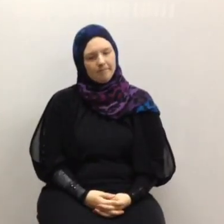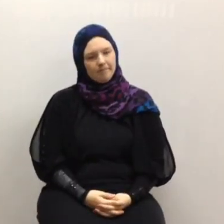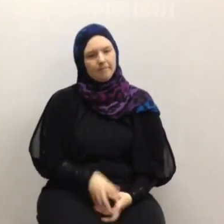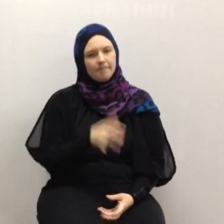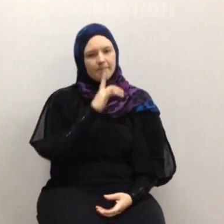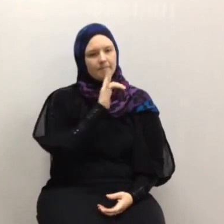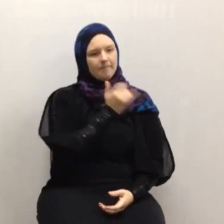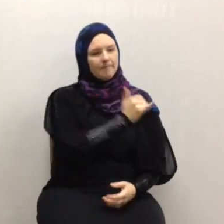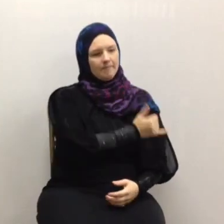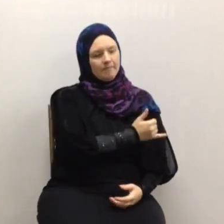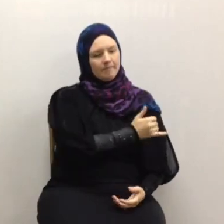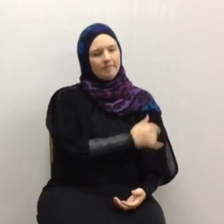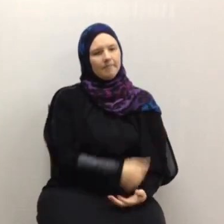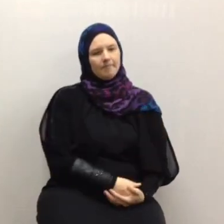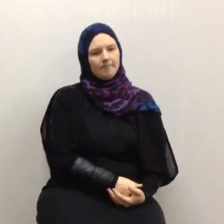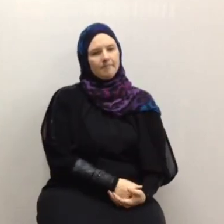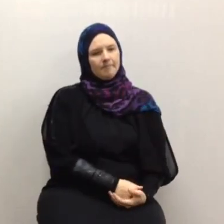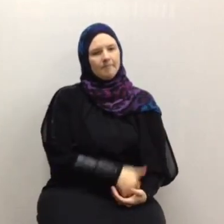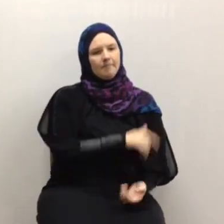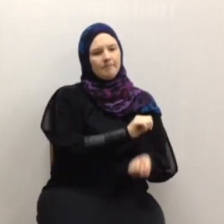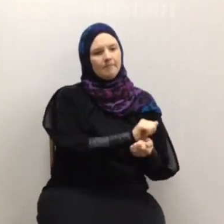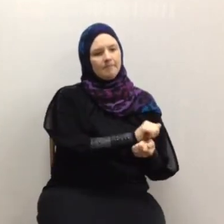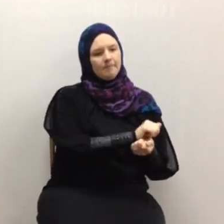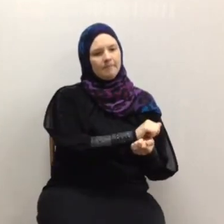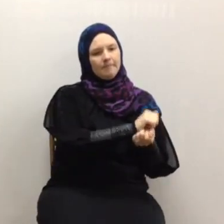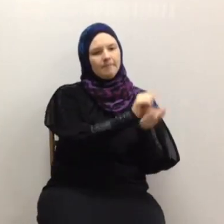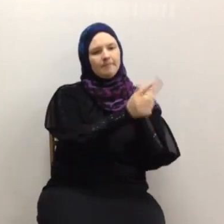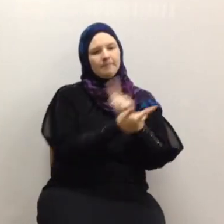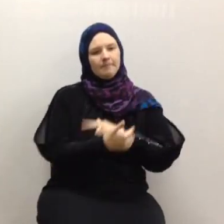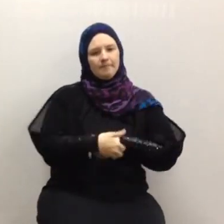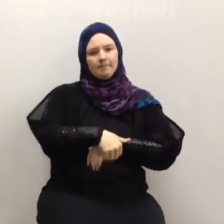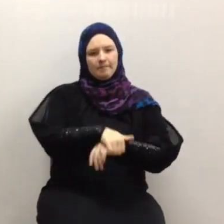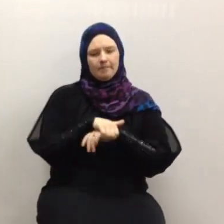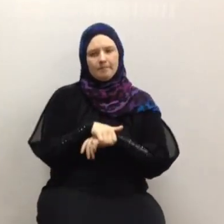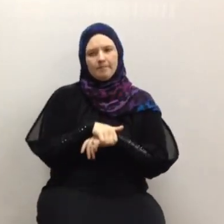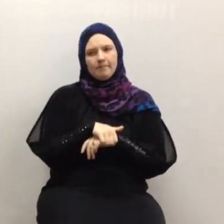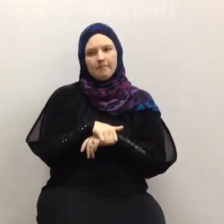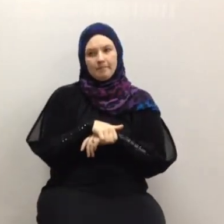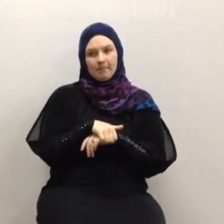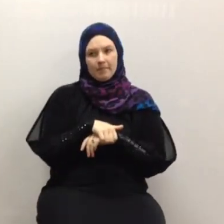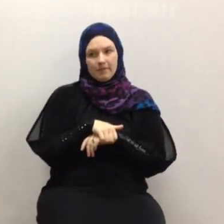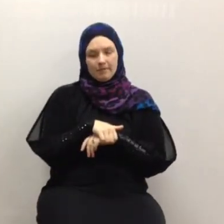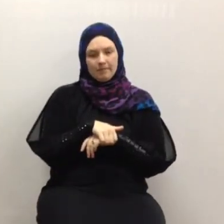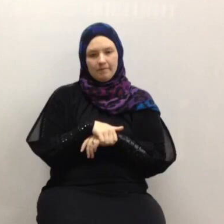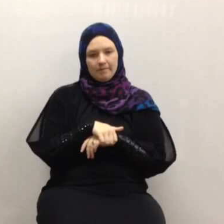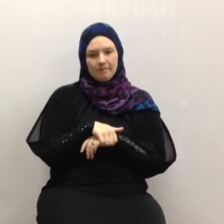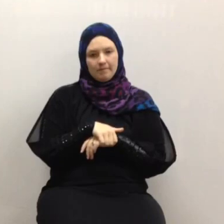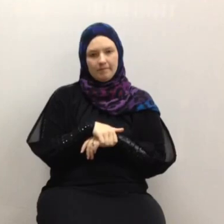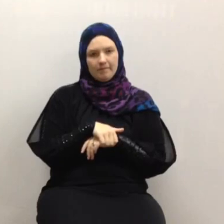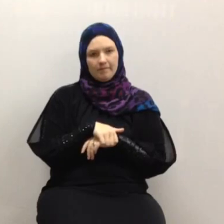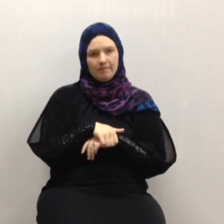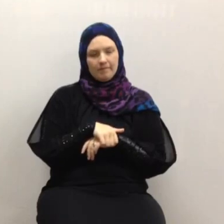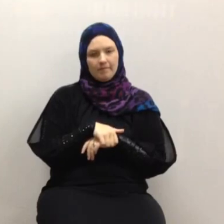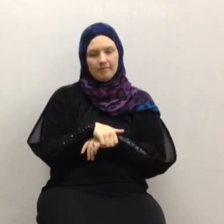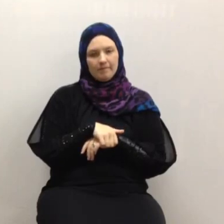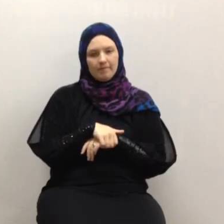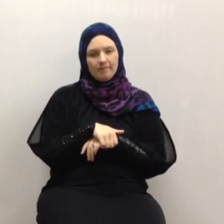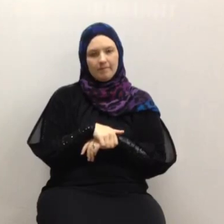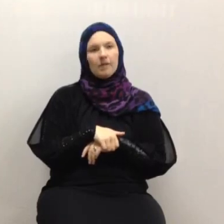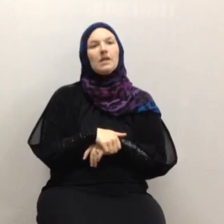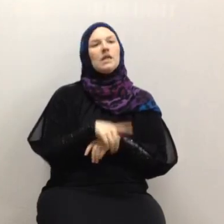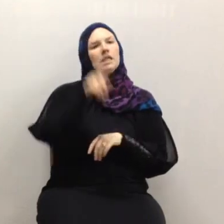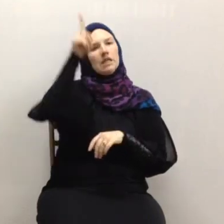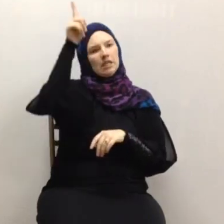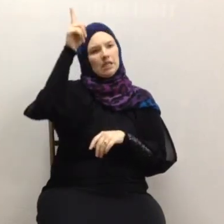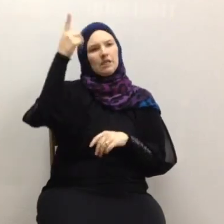السَّمَاوَاتِ وَمَا فِي الْأَرْضِ جَمِيعًا مِنْهُ. He has subjected